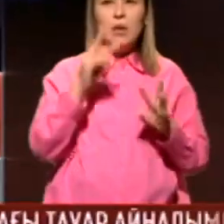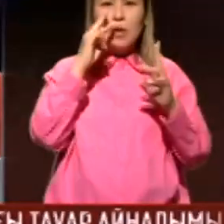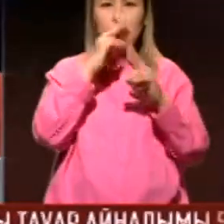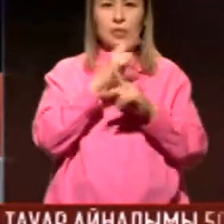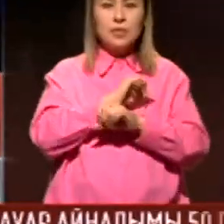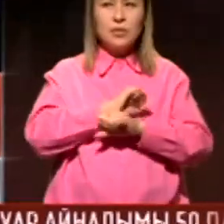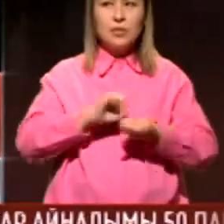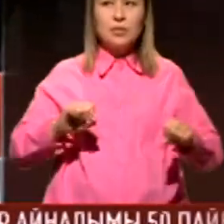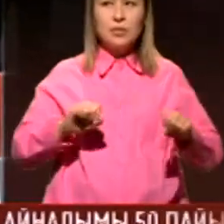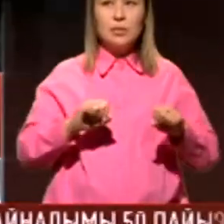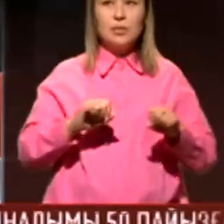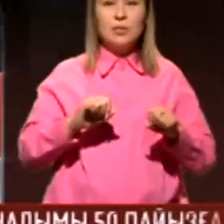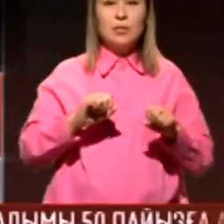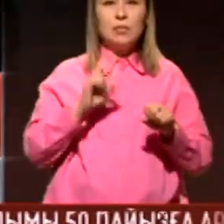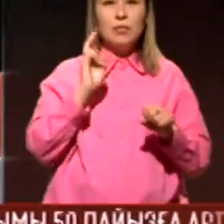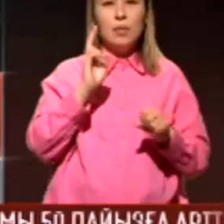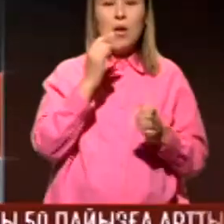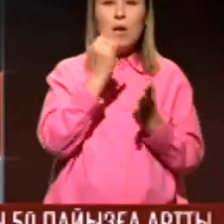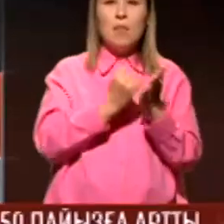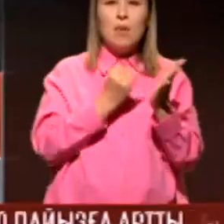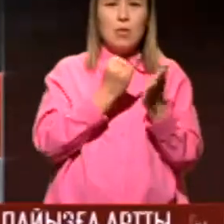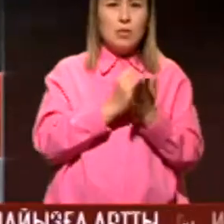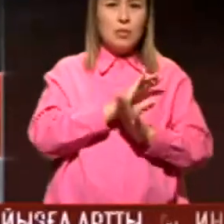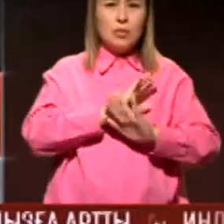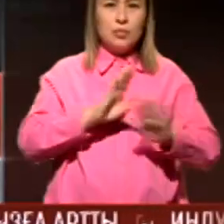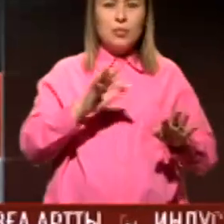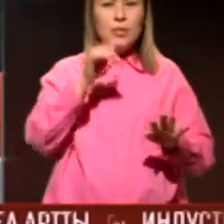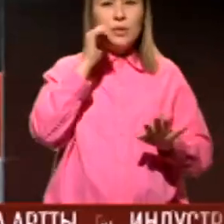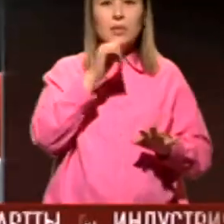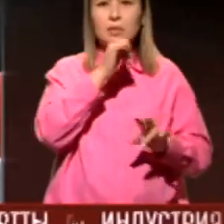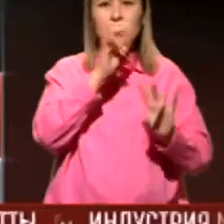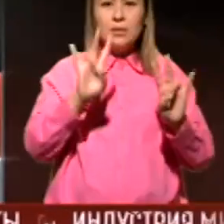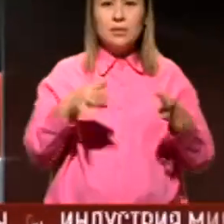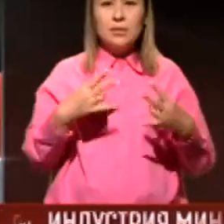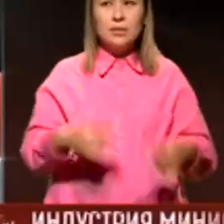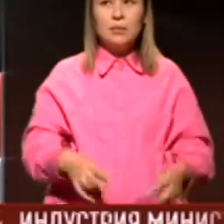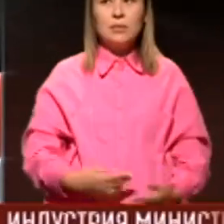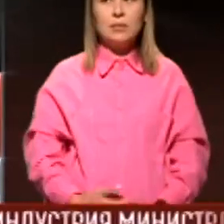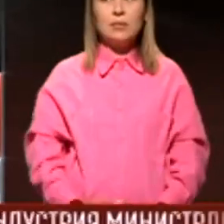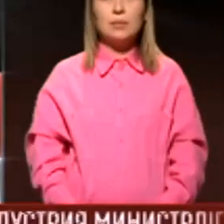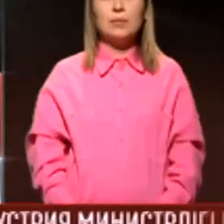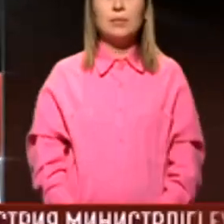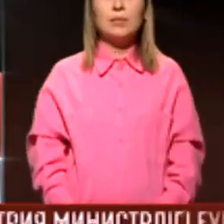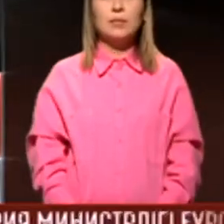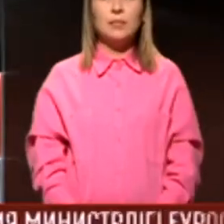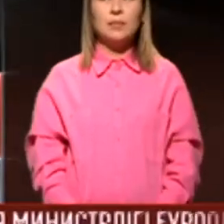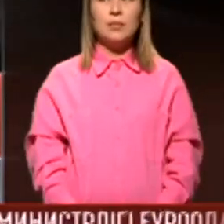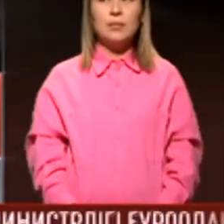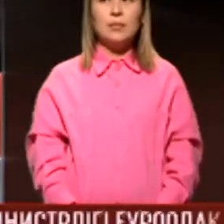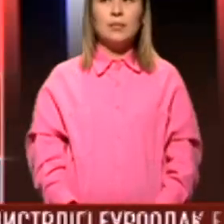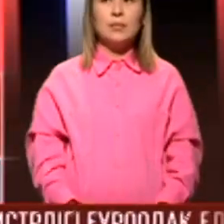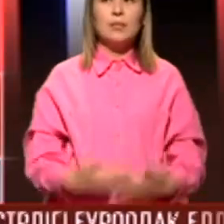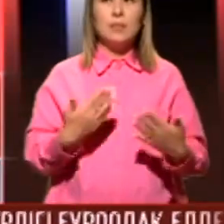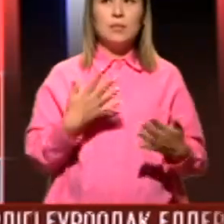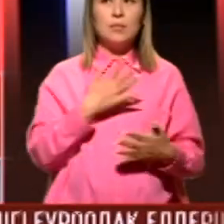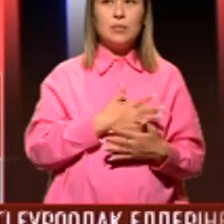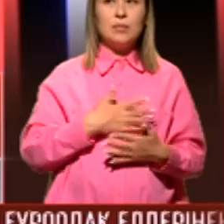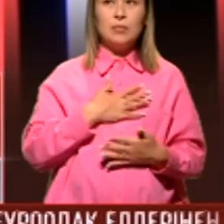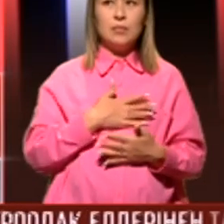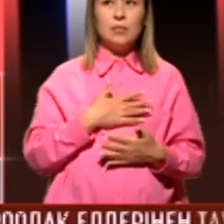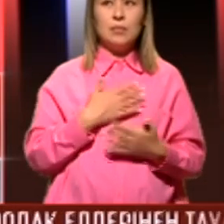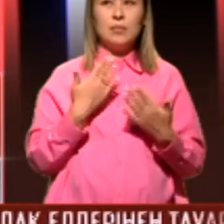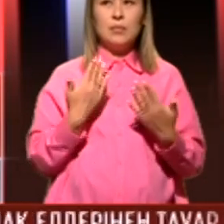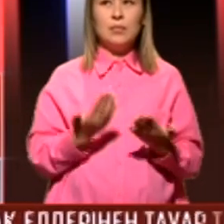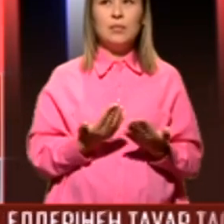жерде кемсітуден аулақпыз, бірақ та жасырмайықшы ауруымызды. Ашық айтайын. Халықты алаңдататын алаң осы. Сондықтан ашық